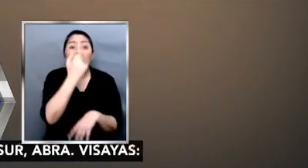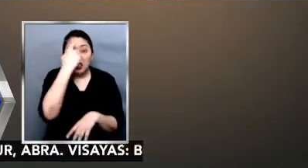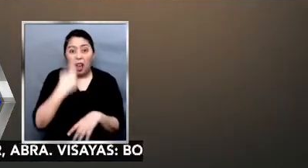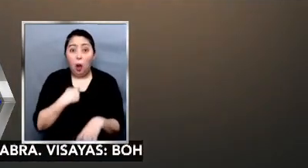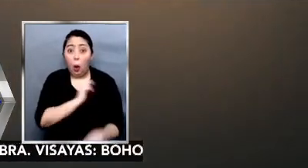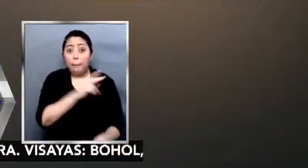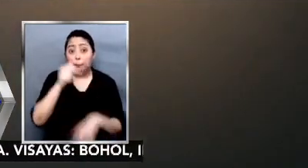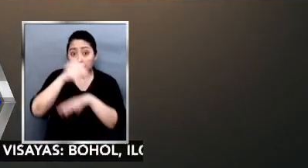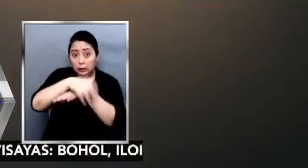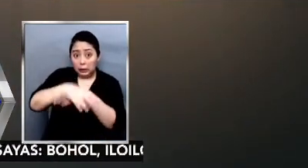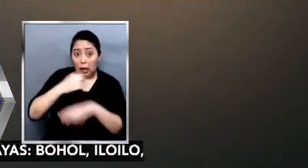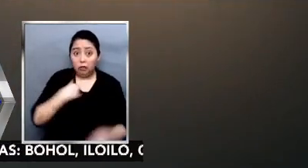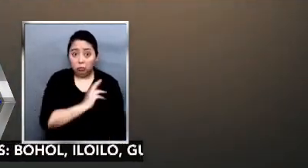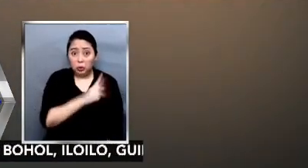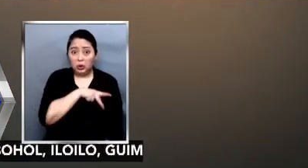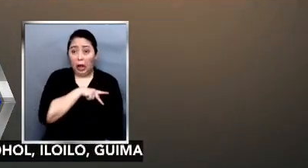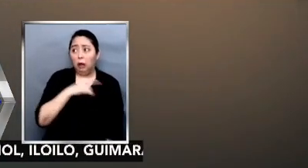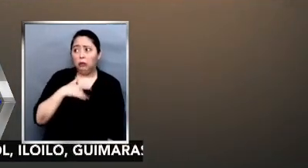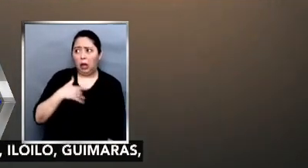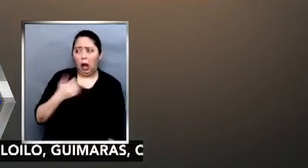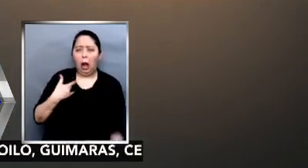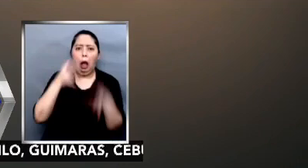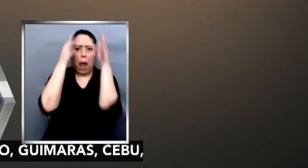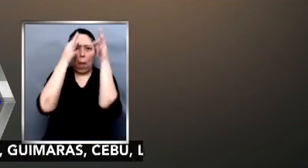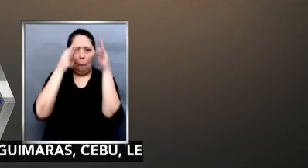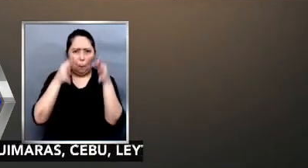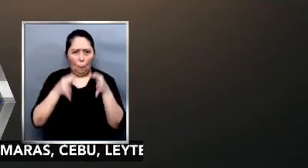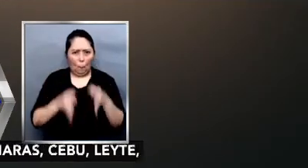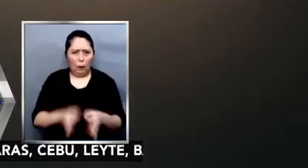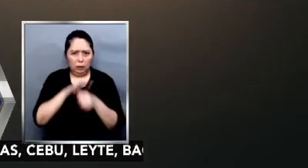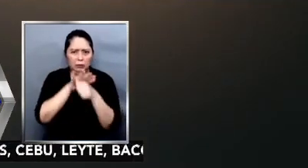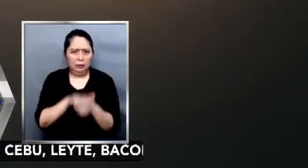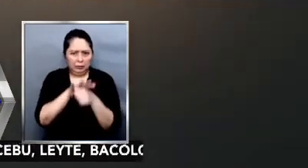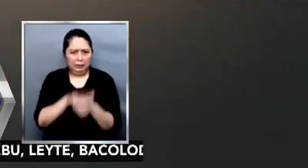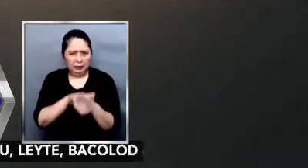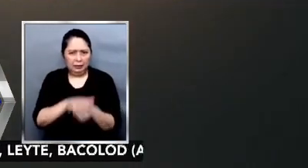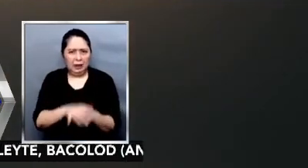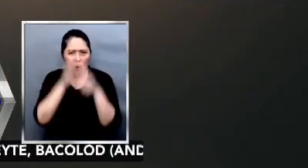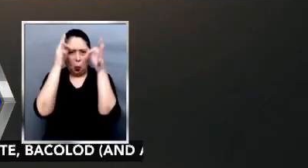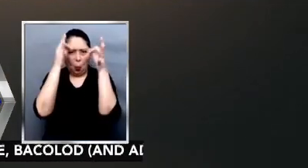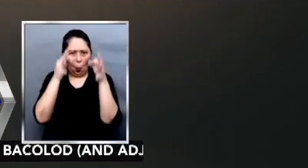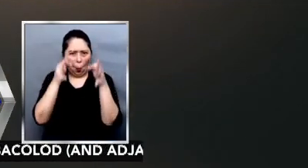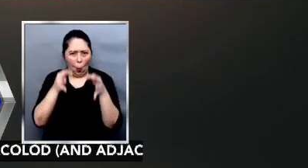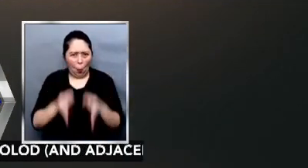maseryoso. Papayat ka saan? Sa stress? Oo. Huwag naman masyadong...